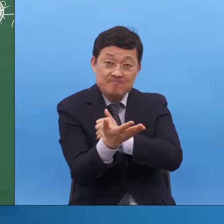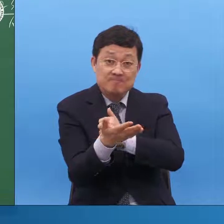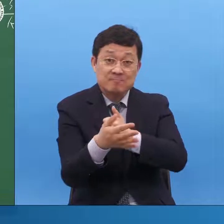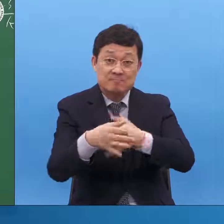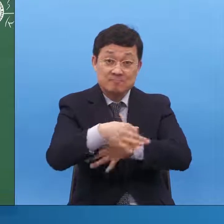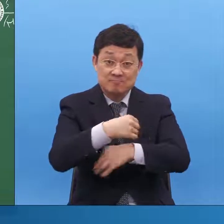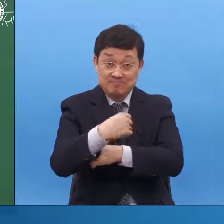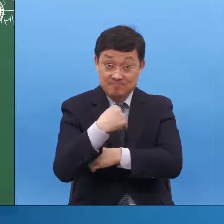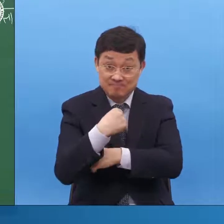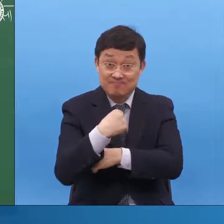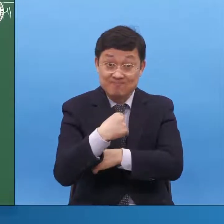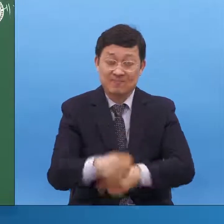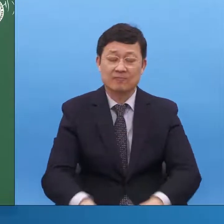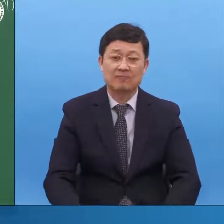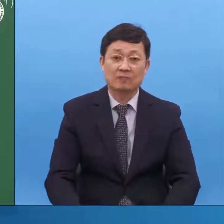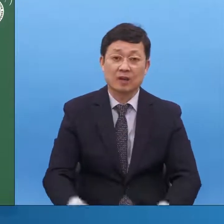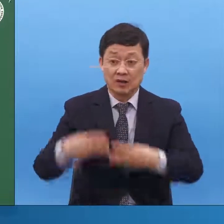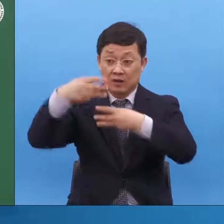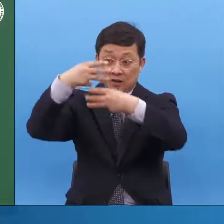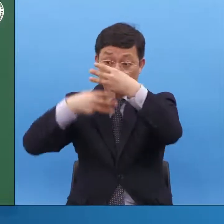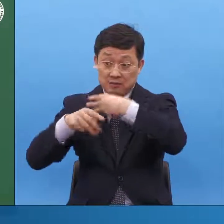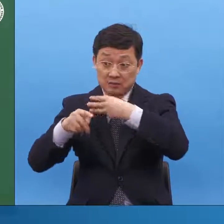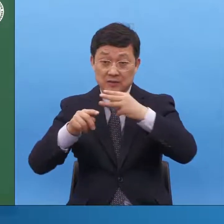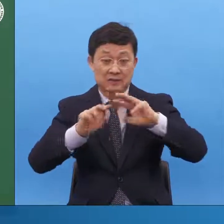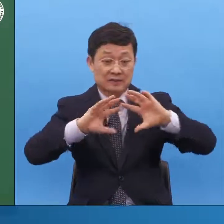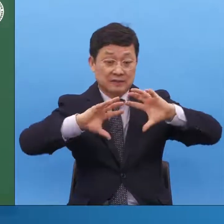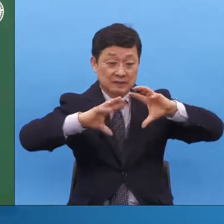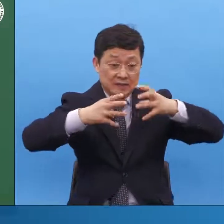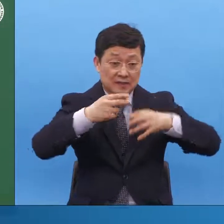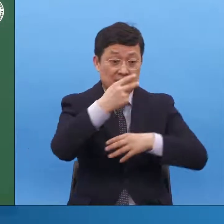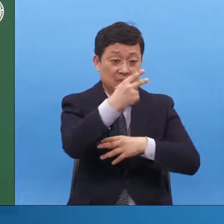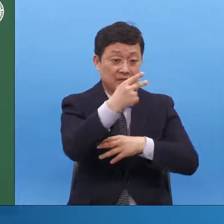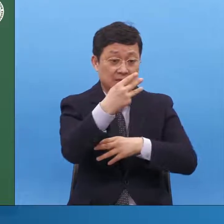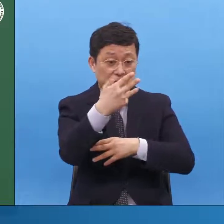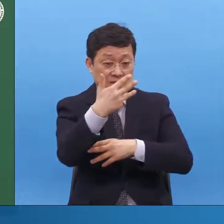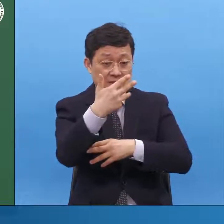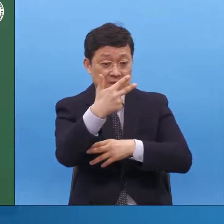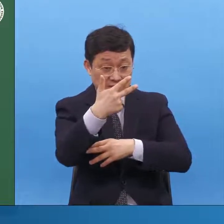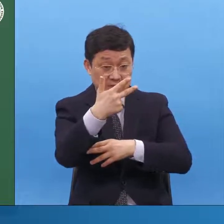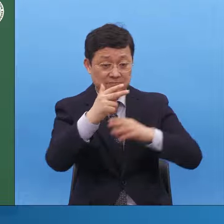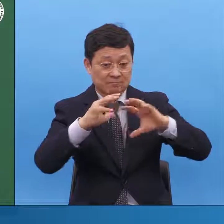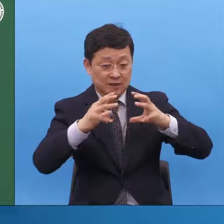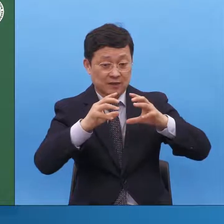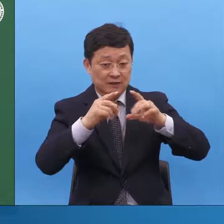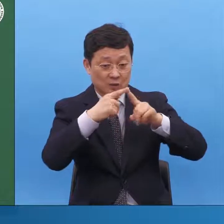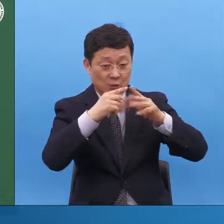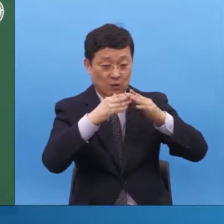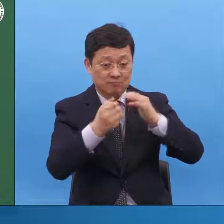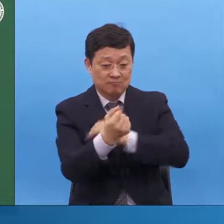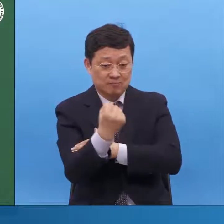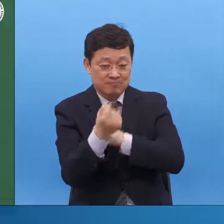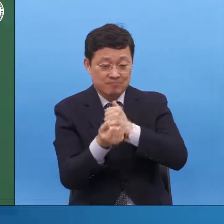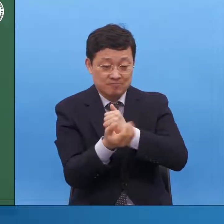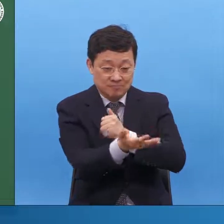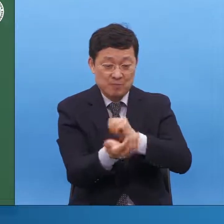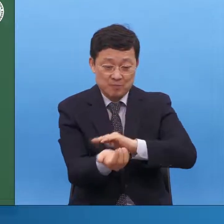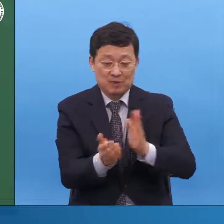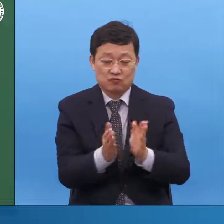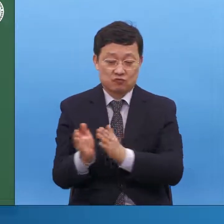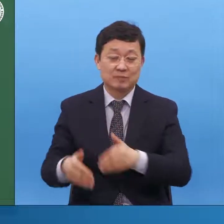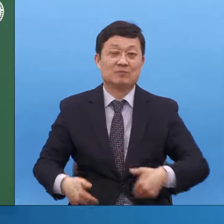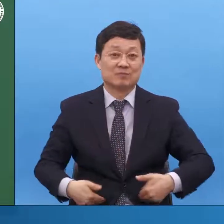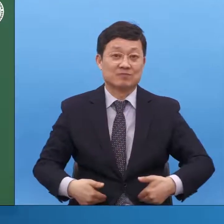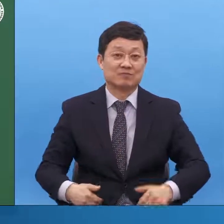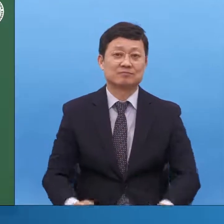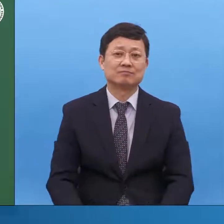nations. 렘넌트는 세계 영향 줄 수 있어야 돼요. And remnants, you must be able to influence the 언제든지 world. 그랬습니다. It's always been that way. 다시 얘기합니다만은